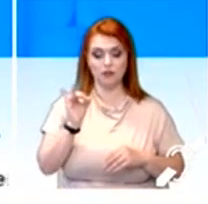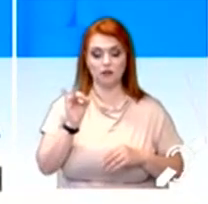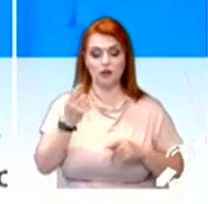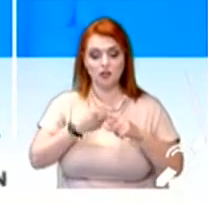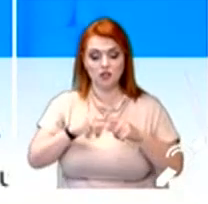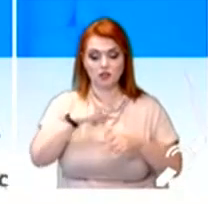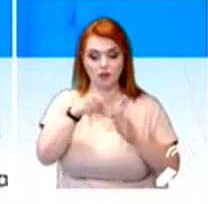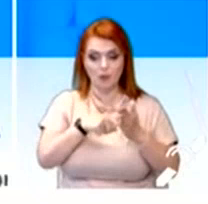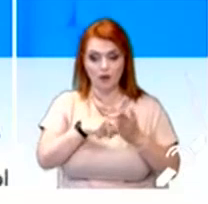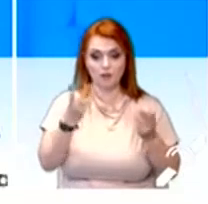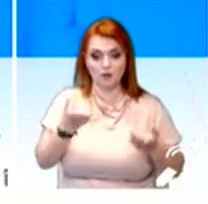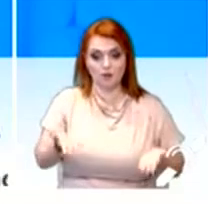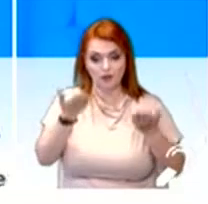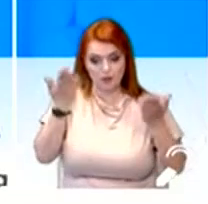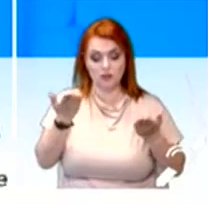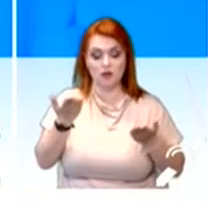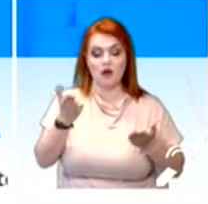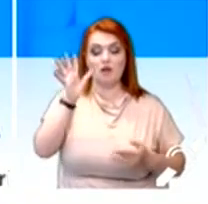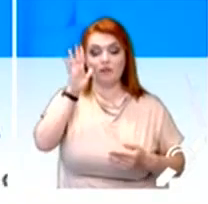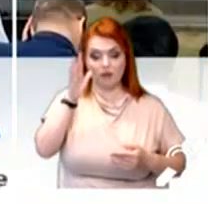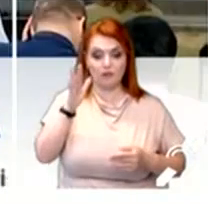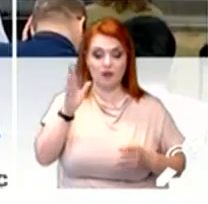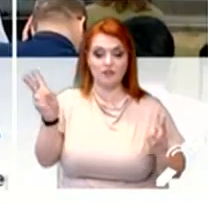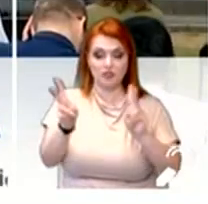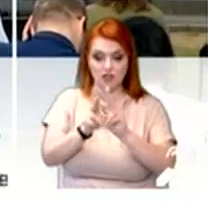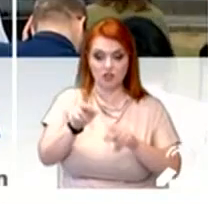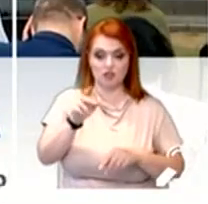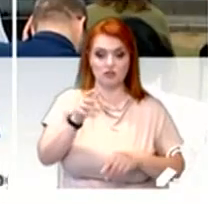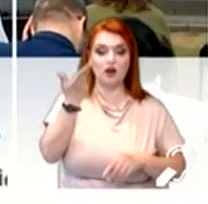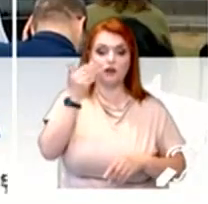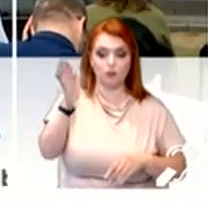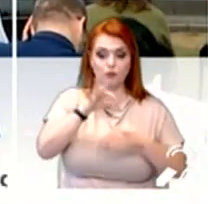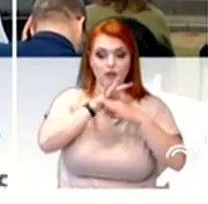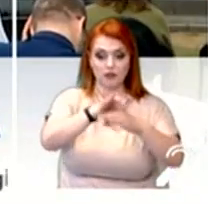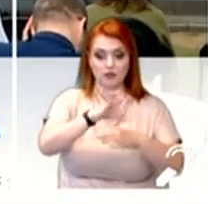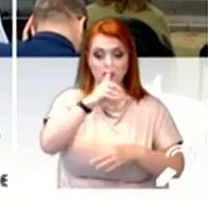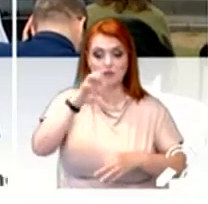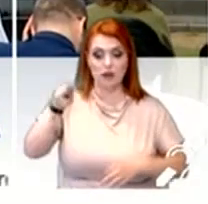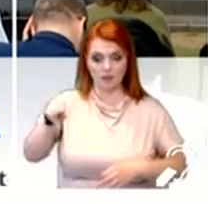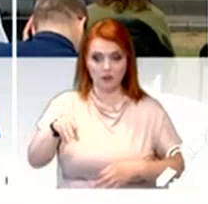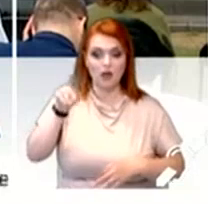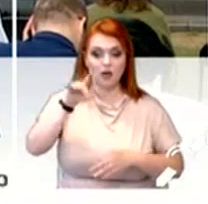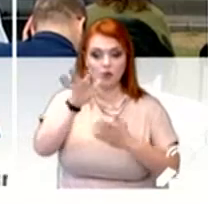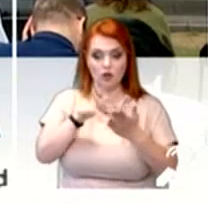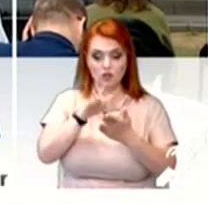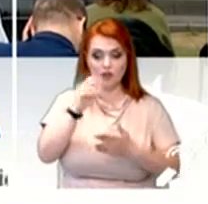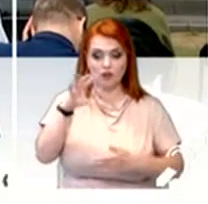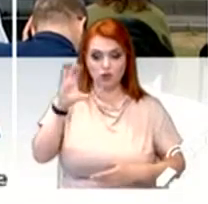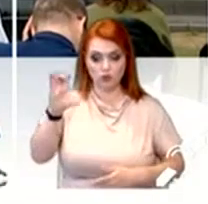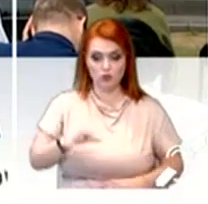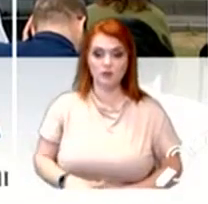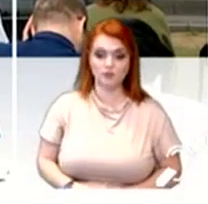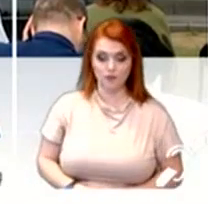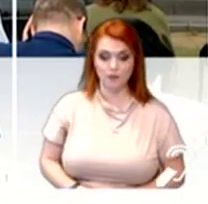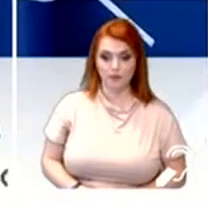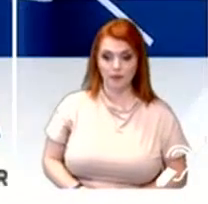issues in the conclusions at Vilnius. Ieri la Haga a avut loc reuniunea în format restrâns dedicată pregătirii summitului